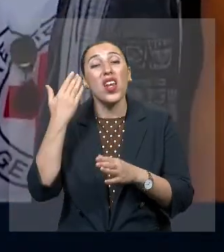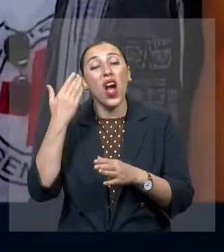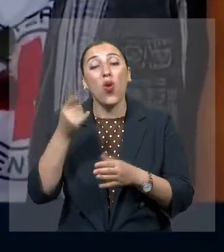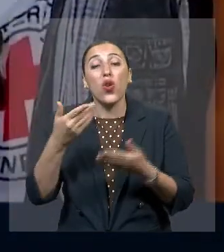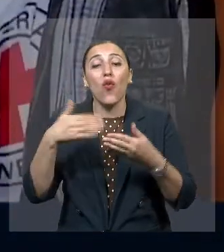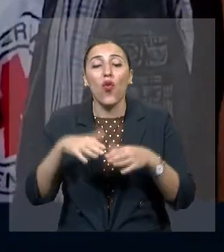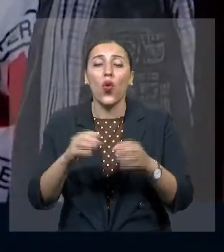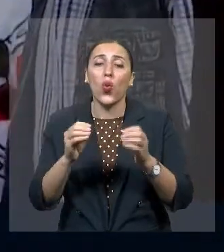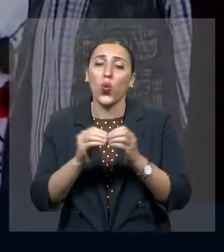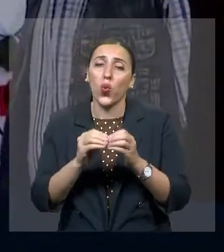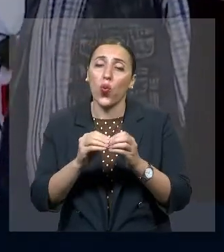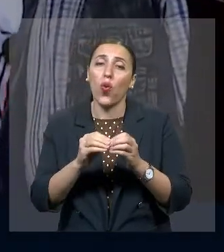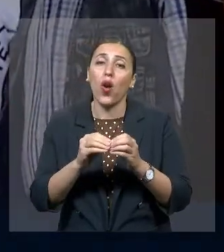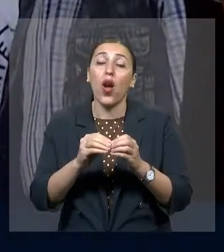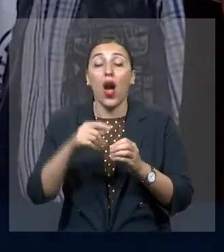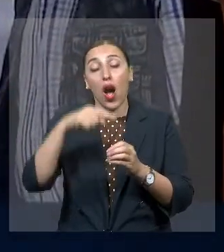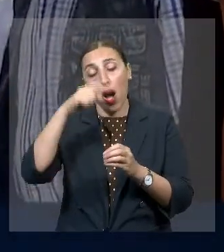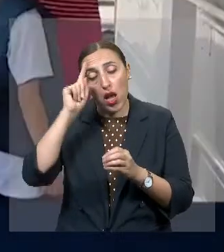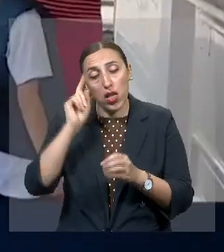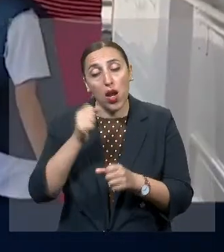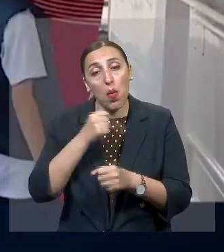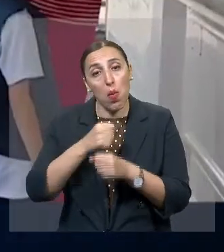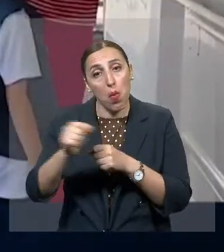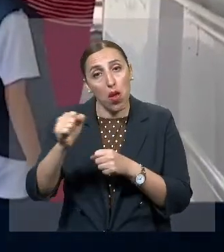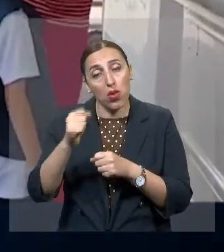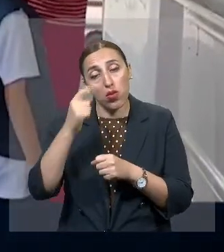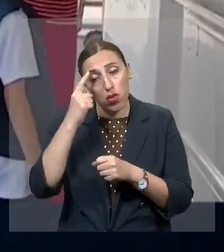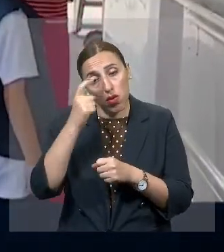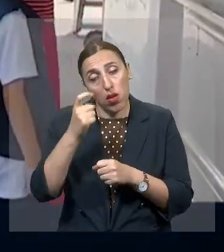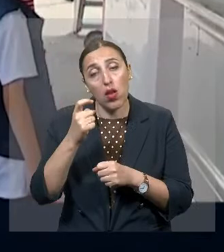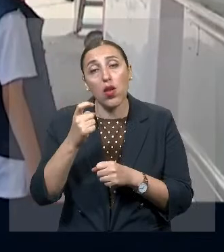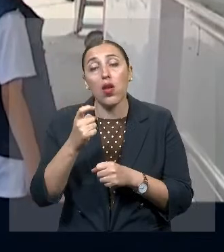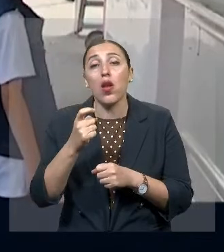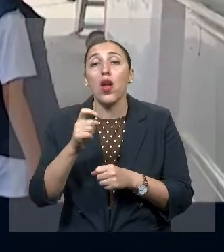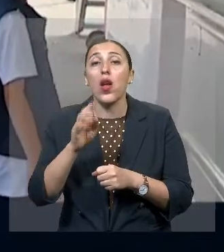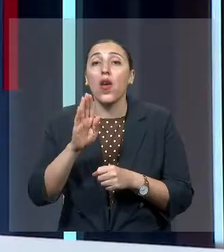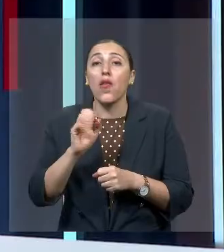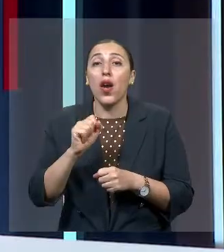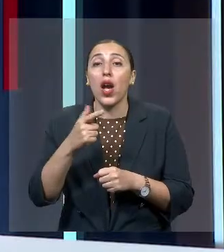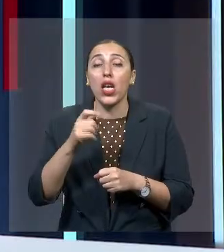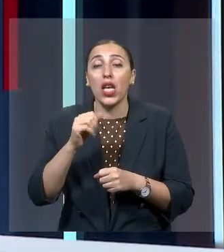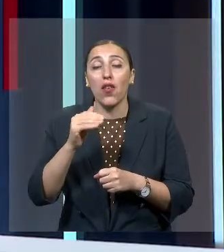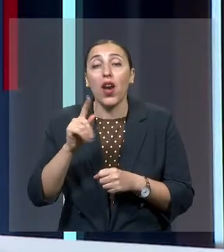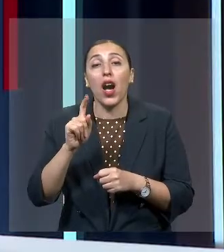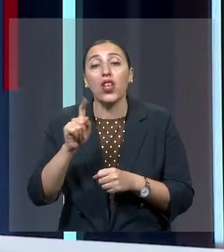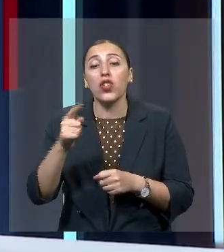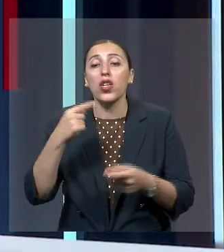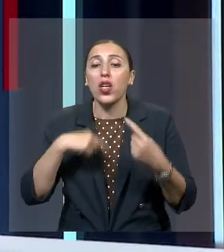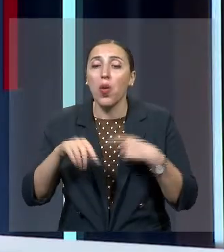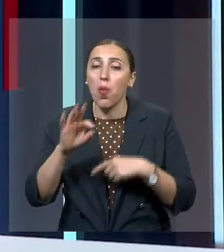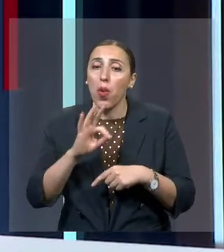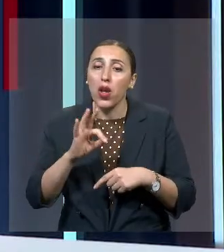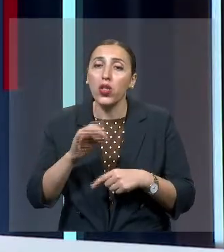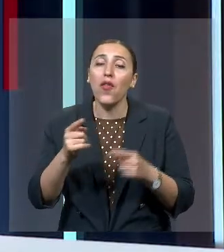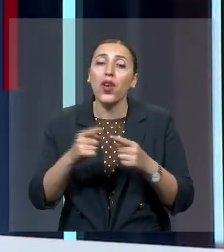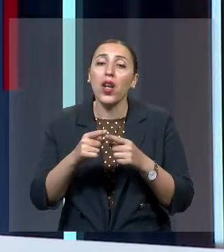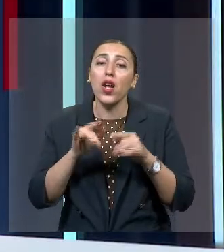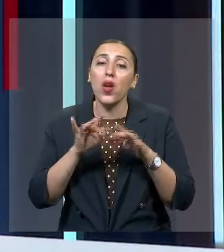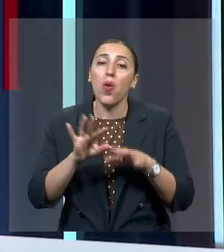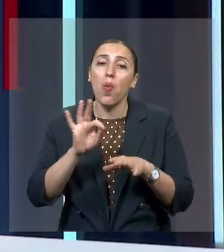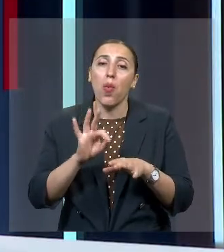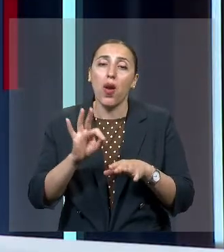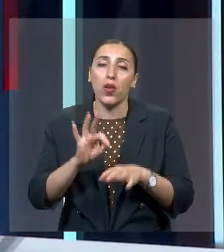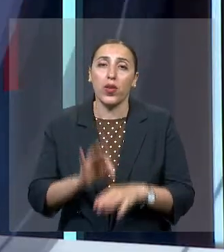նախորդ որոշումը պարտավորեցնել Ադրբեջանին տեղյակ պահել Վագիվ Խաչատրյանի ընդհանուր վիճակի և ընթացող քրեական վարույթի